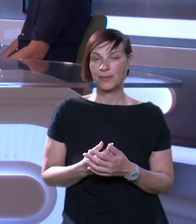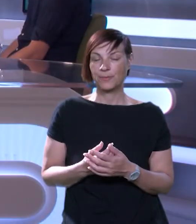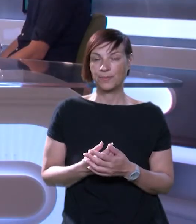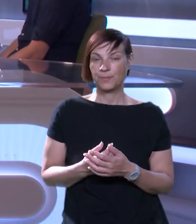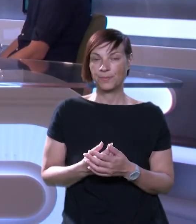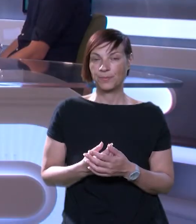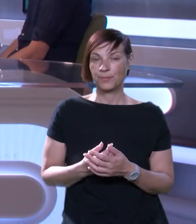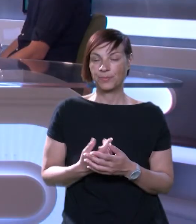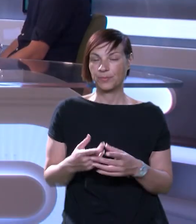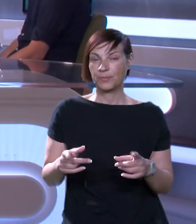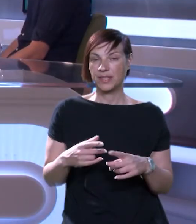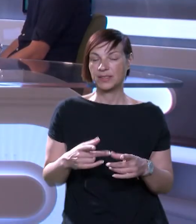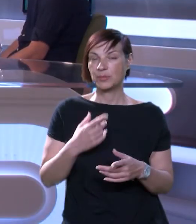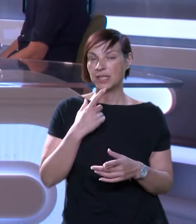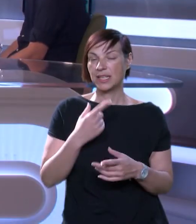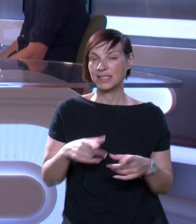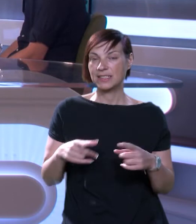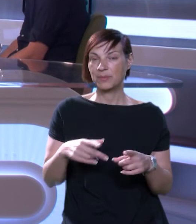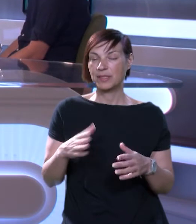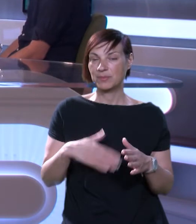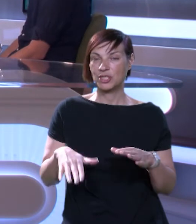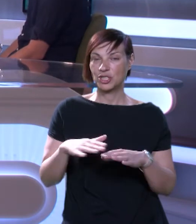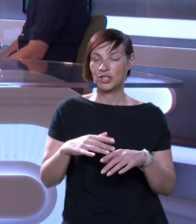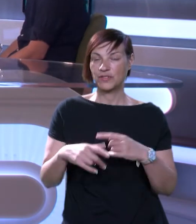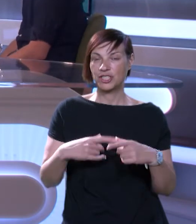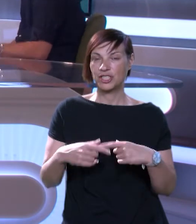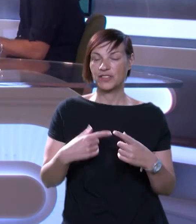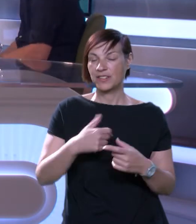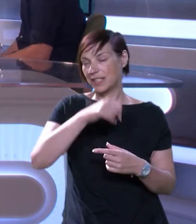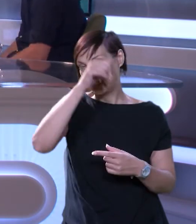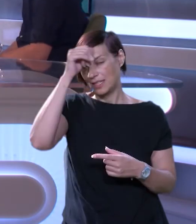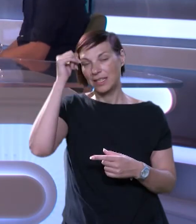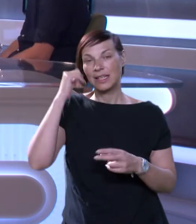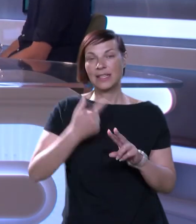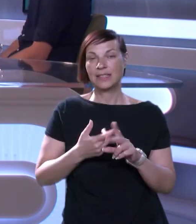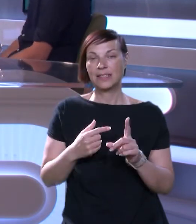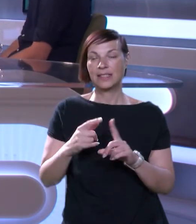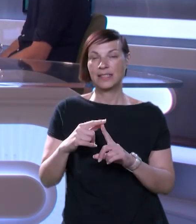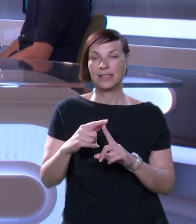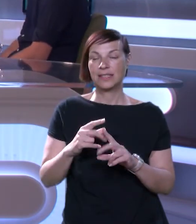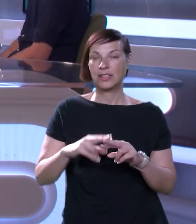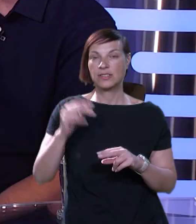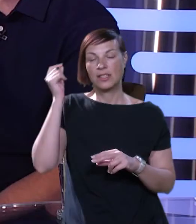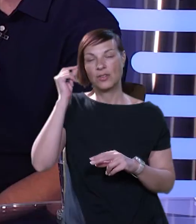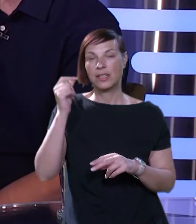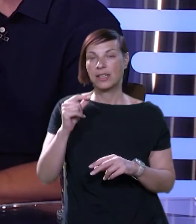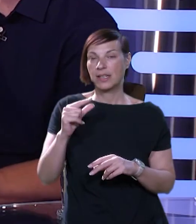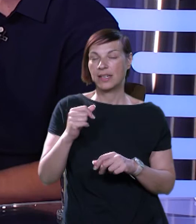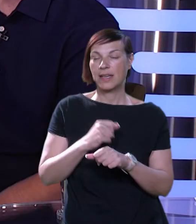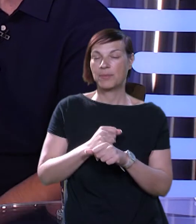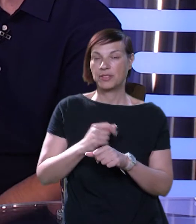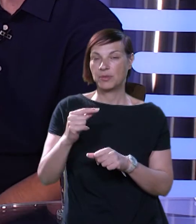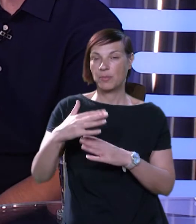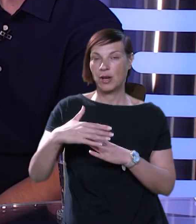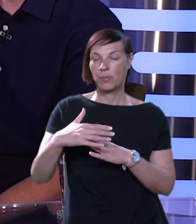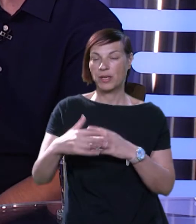Ja obožavam taj song, da. Neka se ta pjesma što više vrti. Ljetni hit je tu i neka ostane u uhu. Napravit ćemo sad malo još